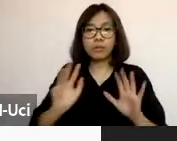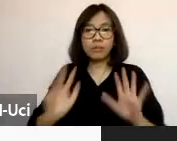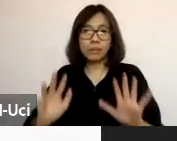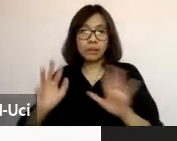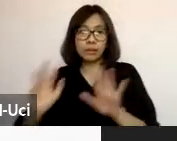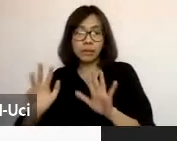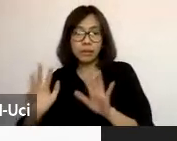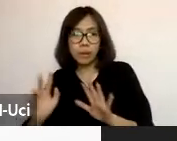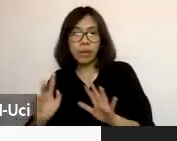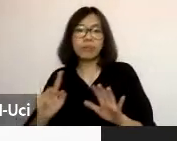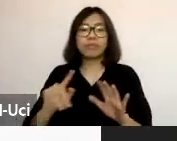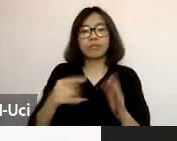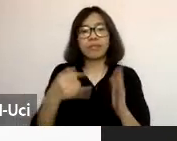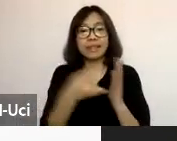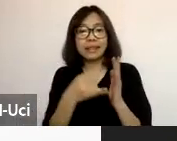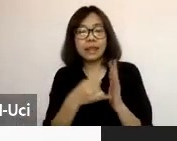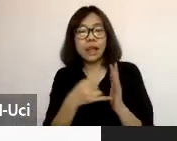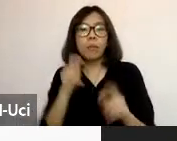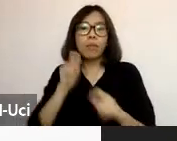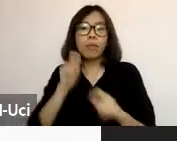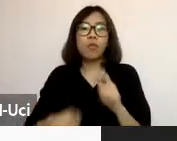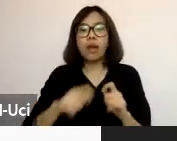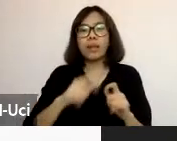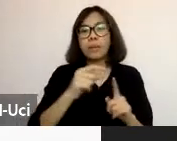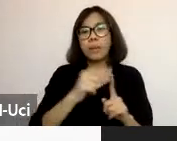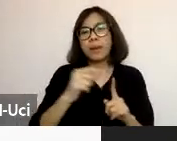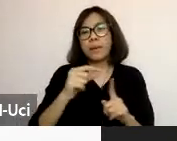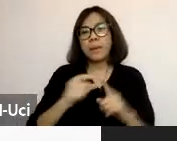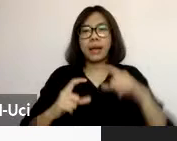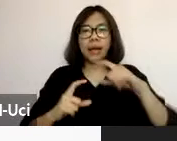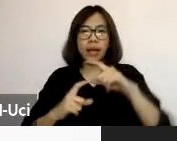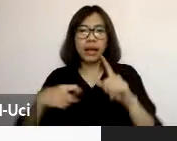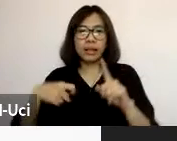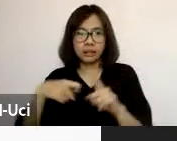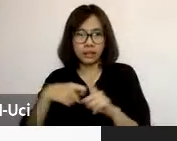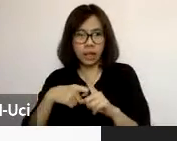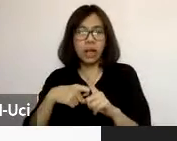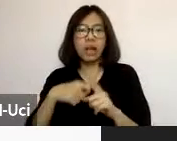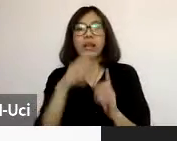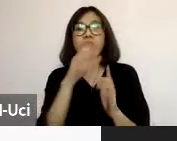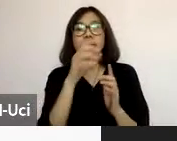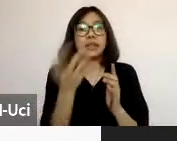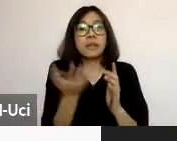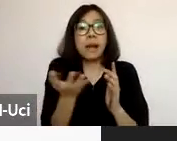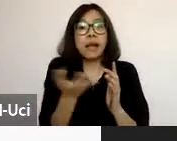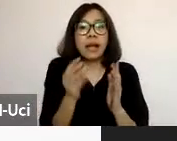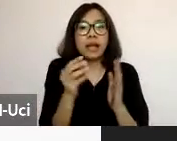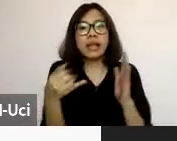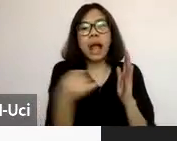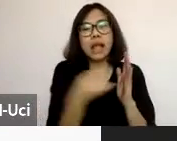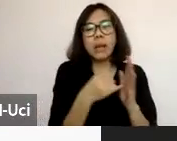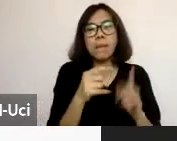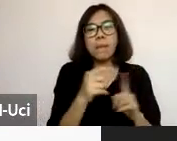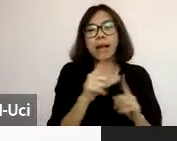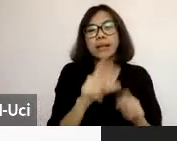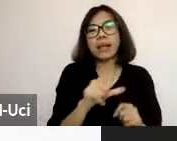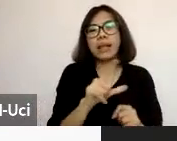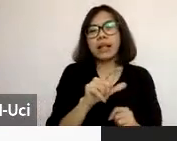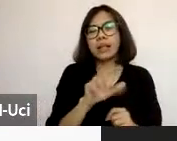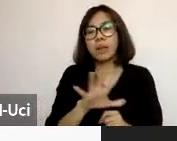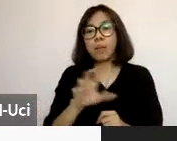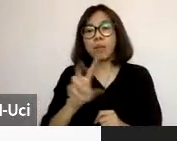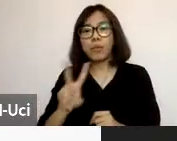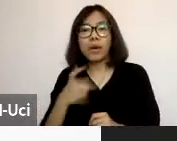membentuk bpsk yang punya wewenang sebagaimana diatur dalam pasal 52 antara lain